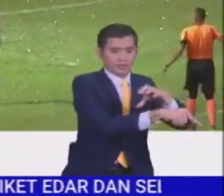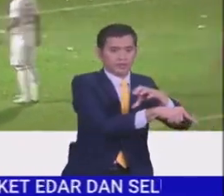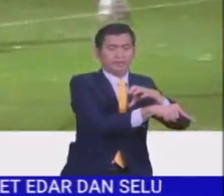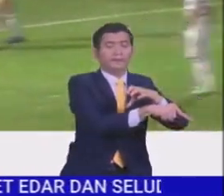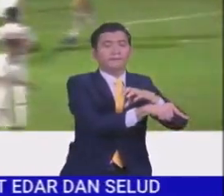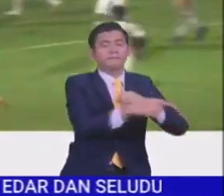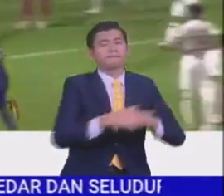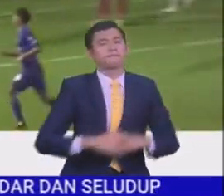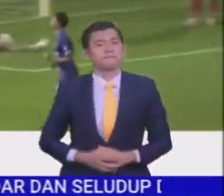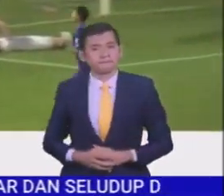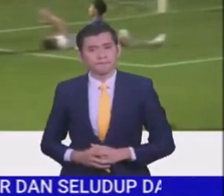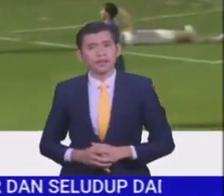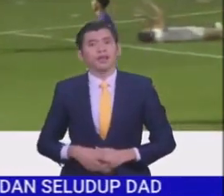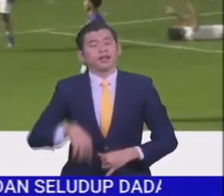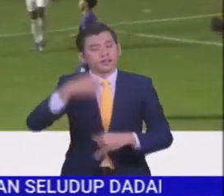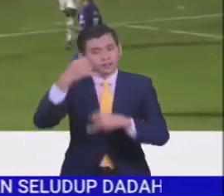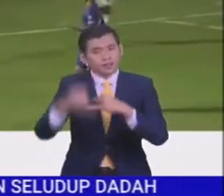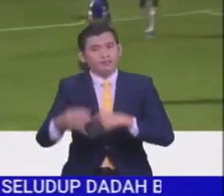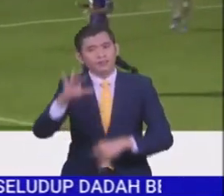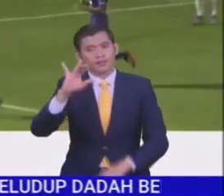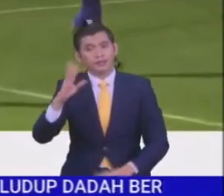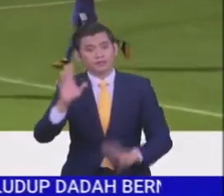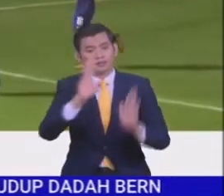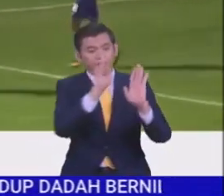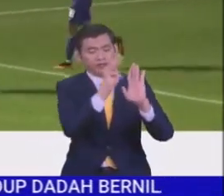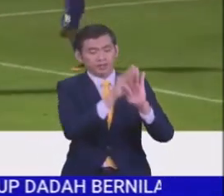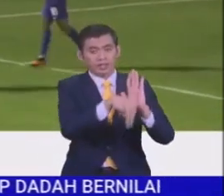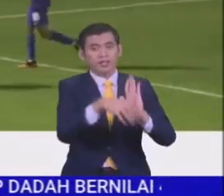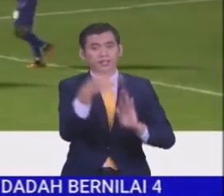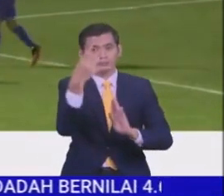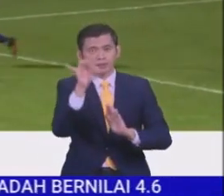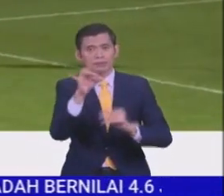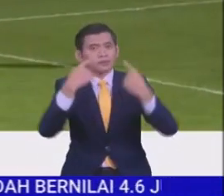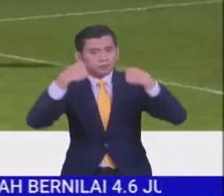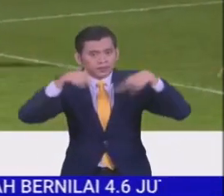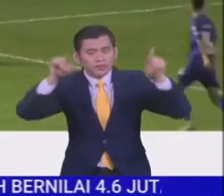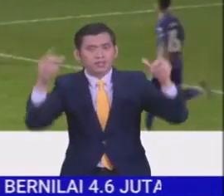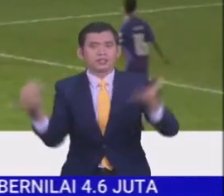disempurnakan Fernando Rodriguez pada minit ke-18 di hadapan